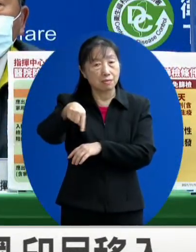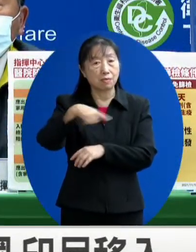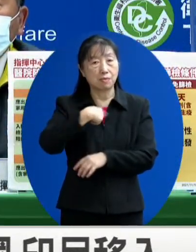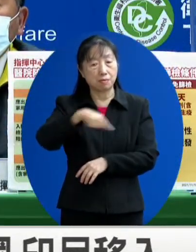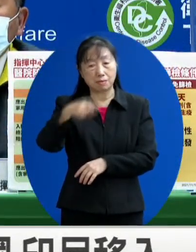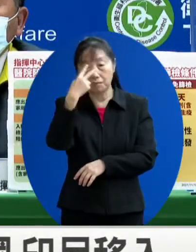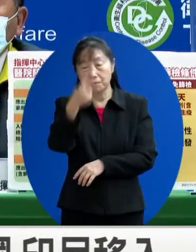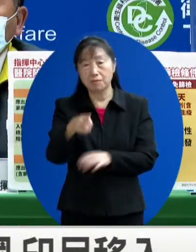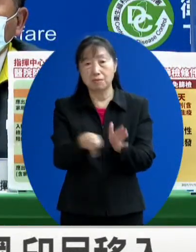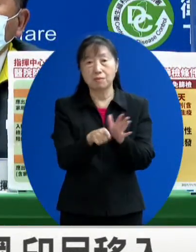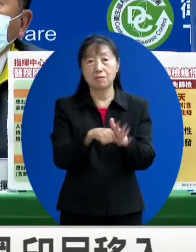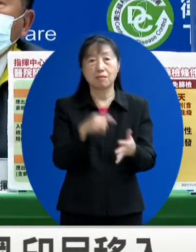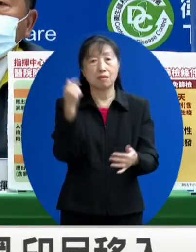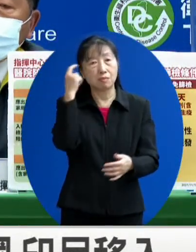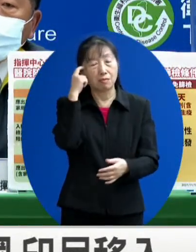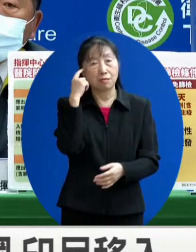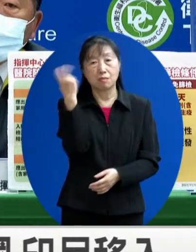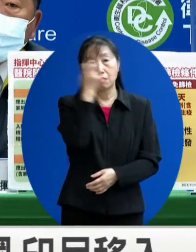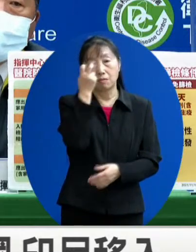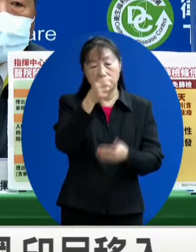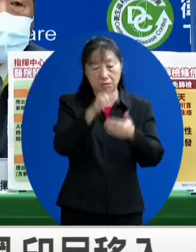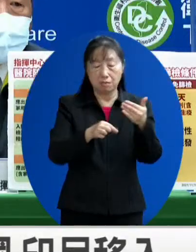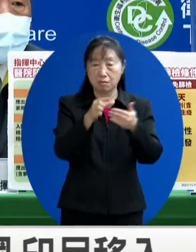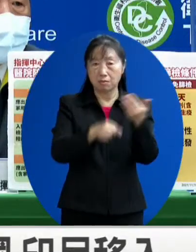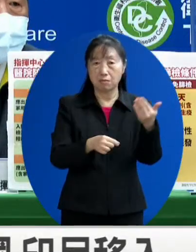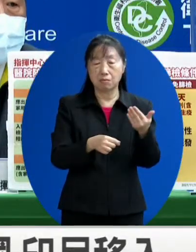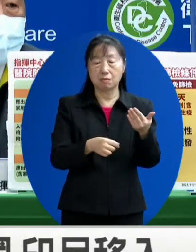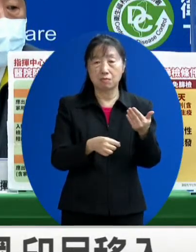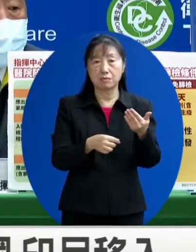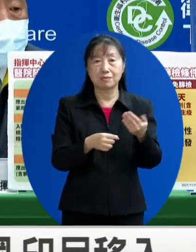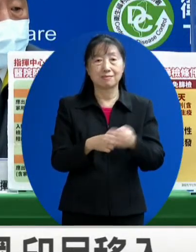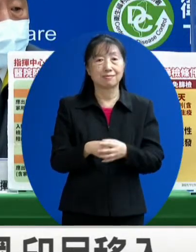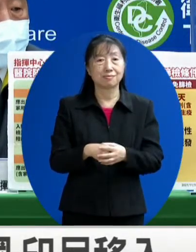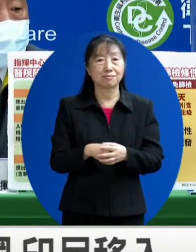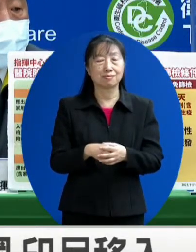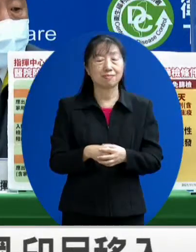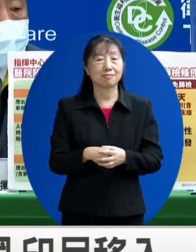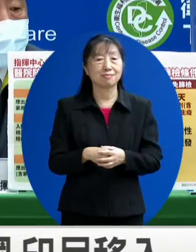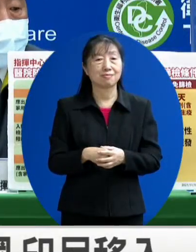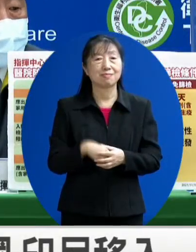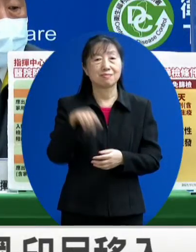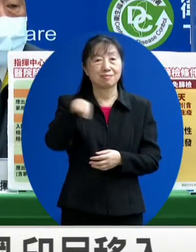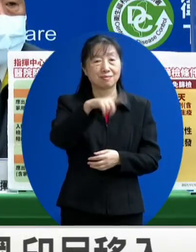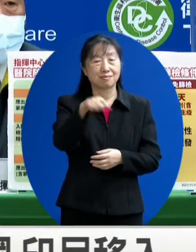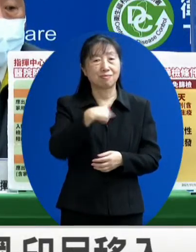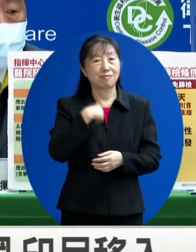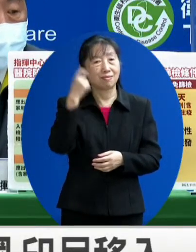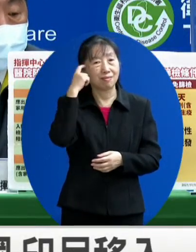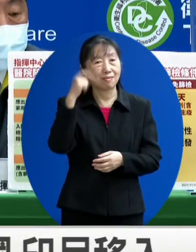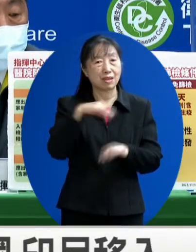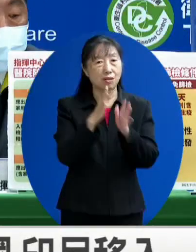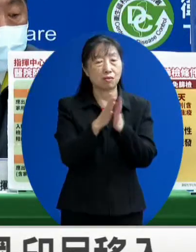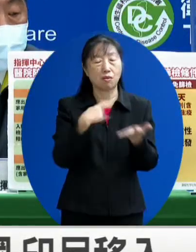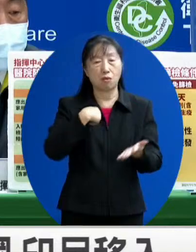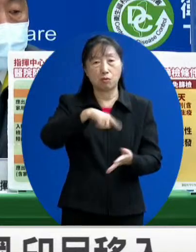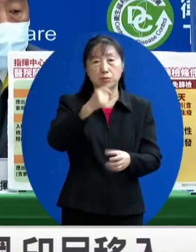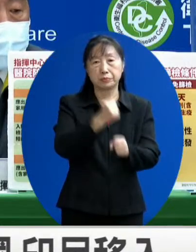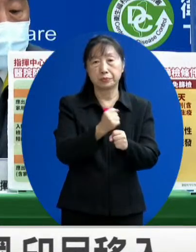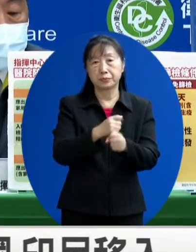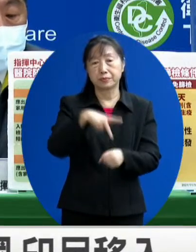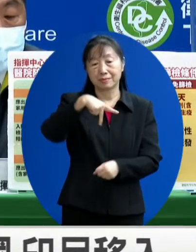的条件，他们在一直认为说要不断的去做那个鼻咽的 PCR， 没有，我们这个规